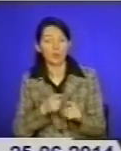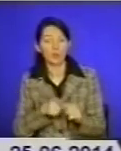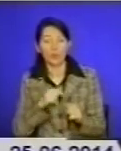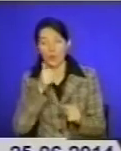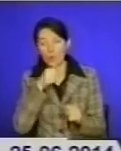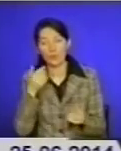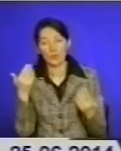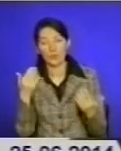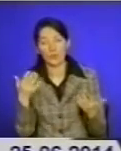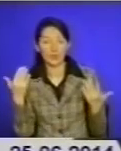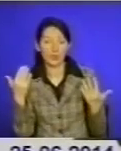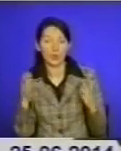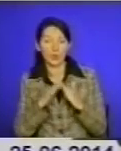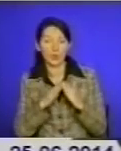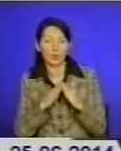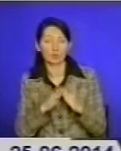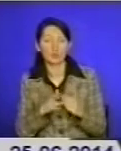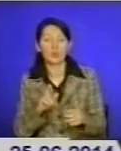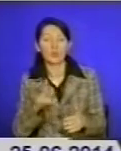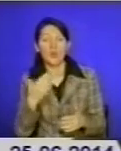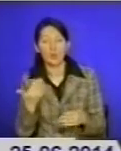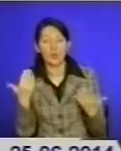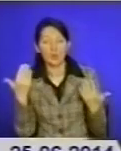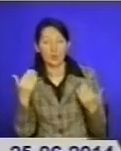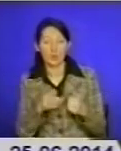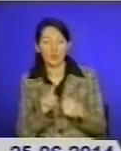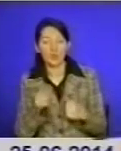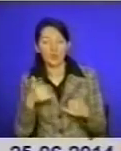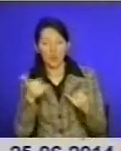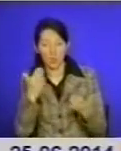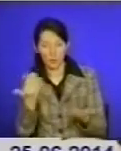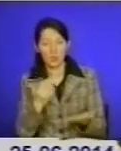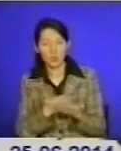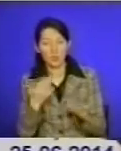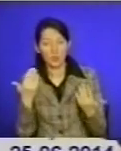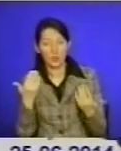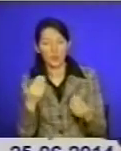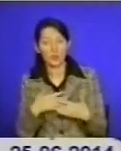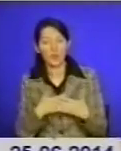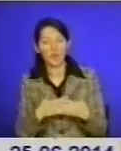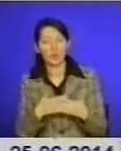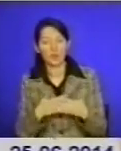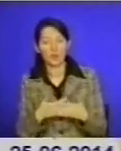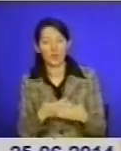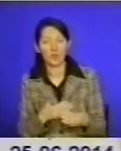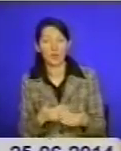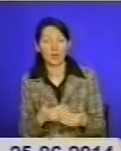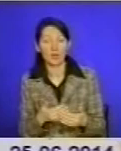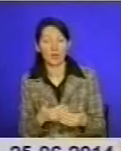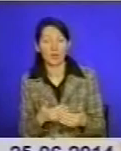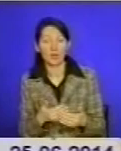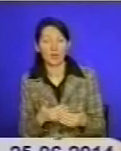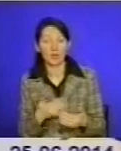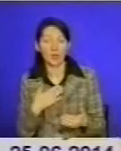відпочивати, відпочинемо вдома. А взагалі, як ви відпочиваєте? Що для вас відпочинок? Активний більш, ми ліпше не на моря,